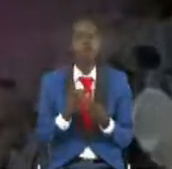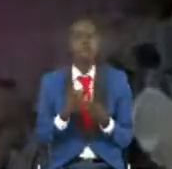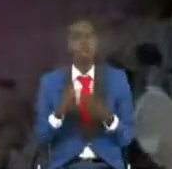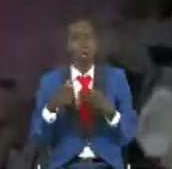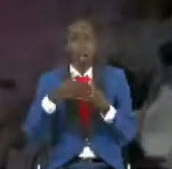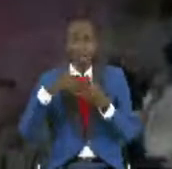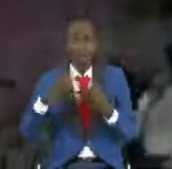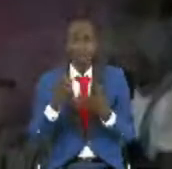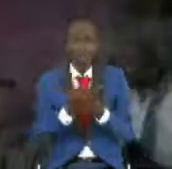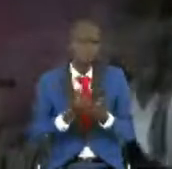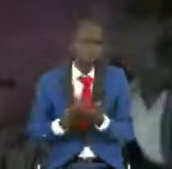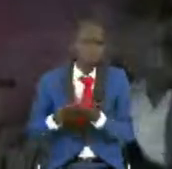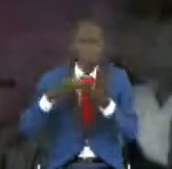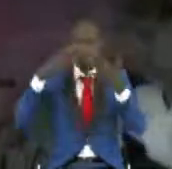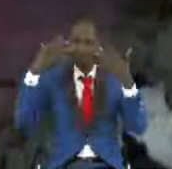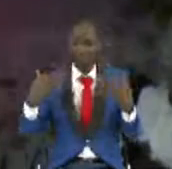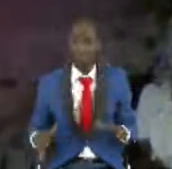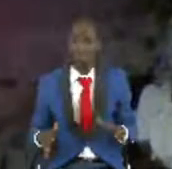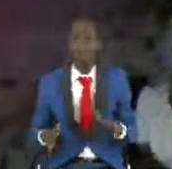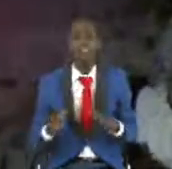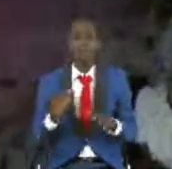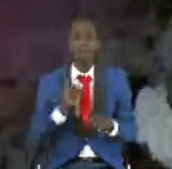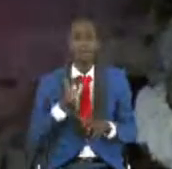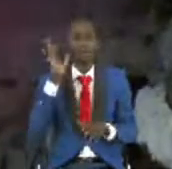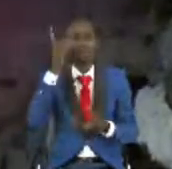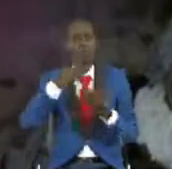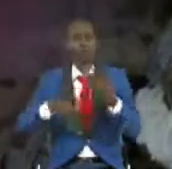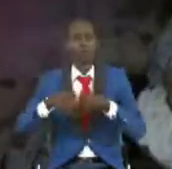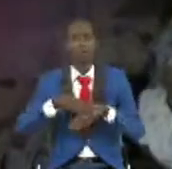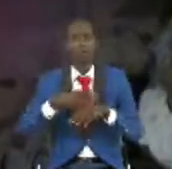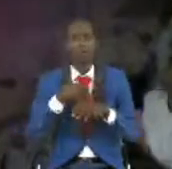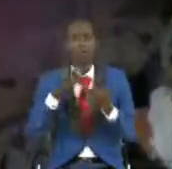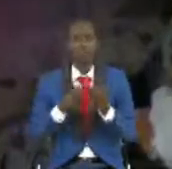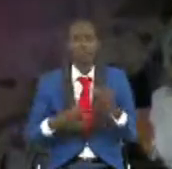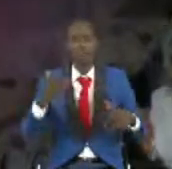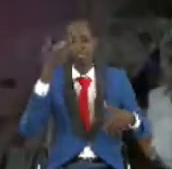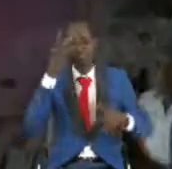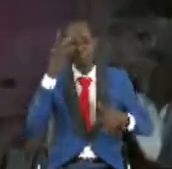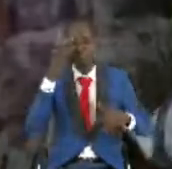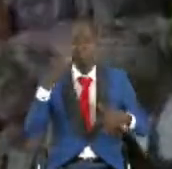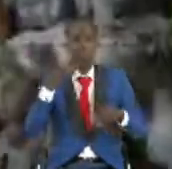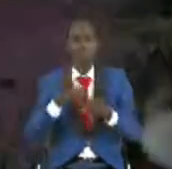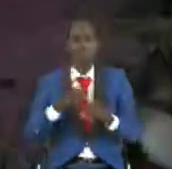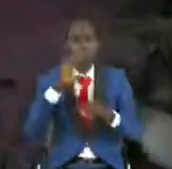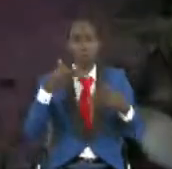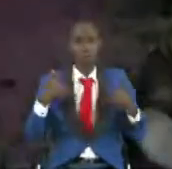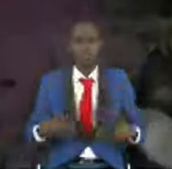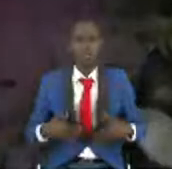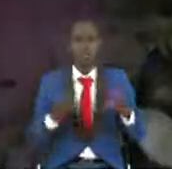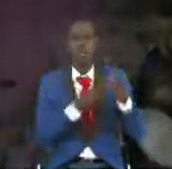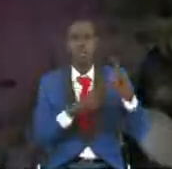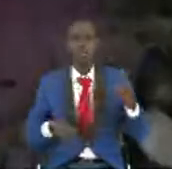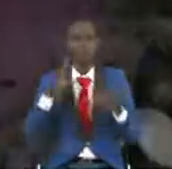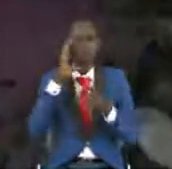Et après cela, je reviendrai et toute maladie, toute infirmité de votre corps, Dieu va ôter